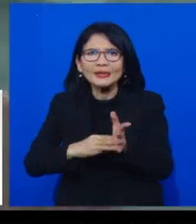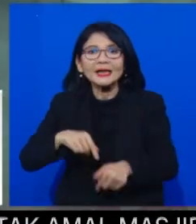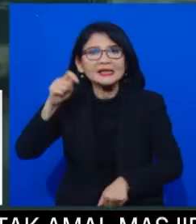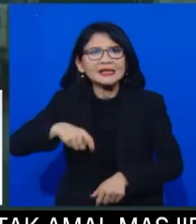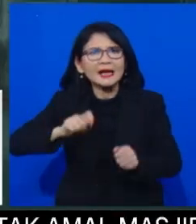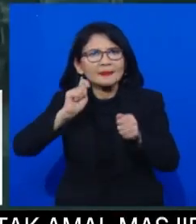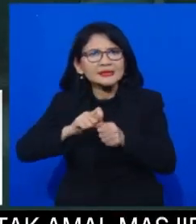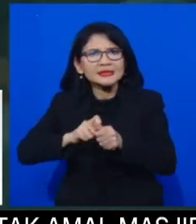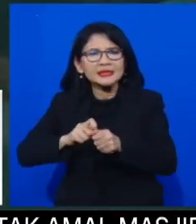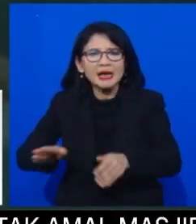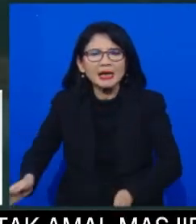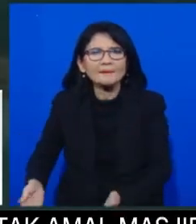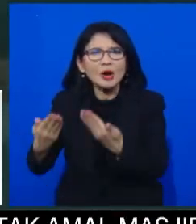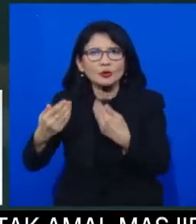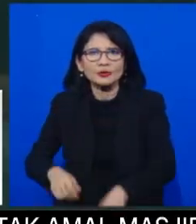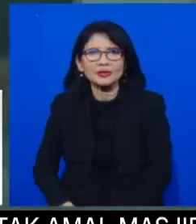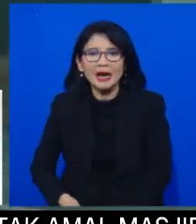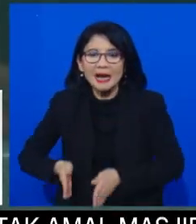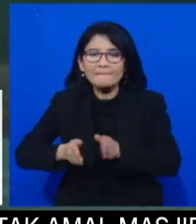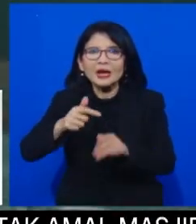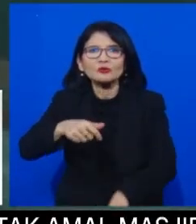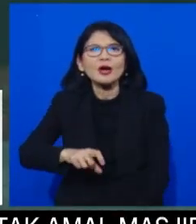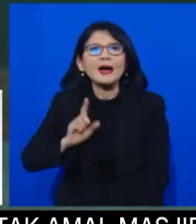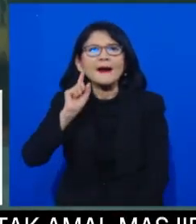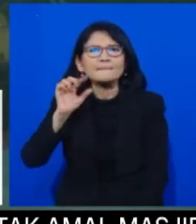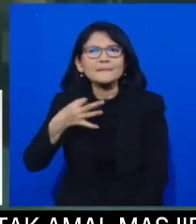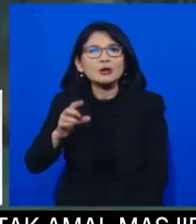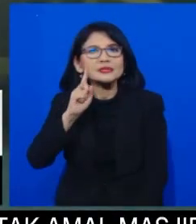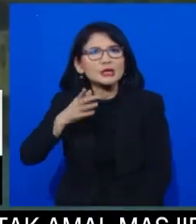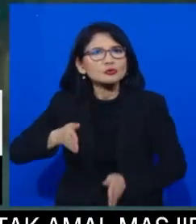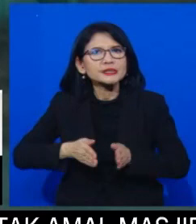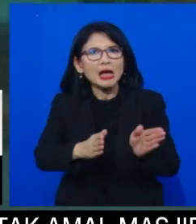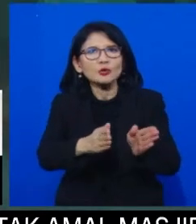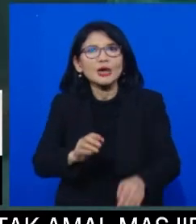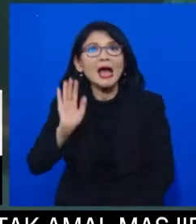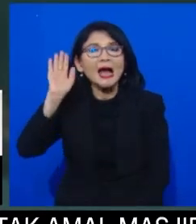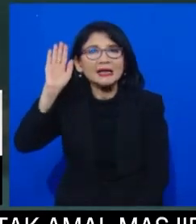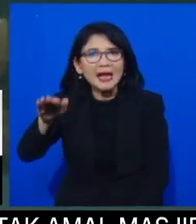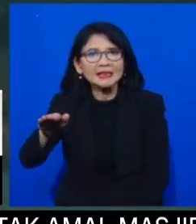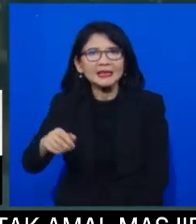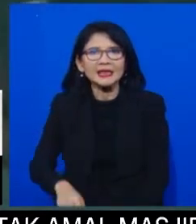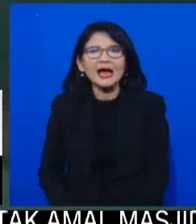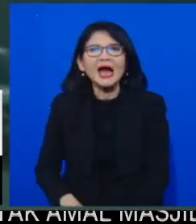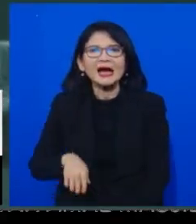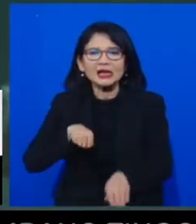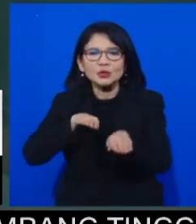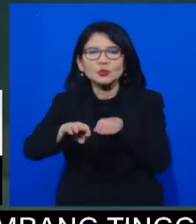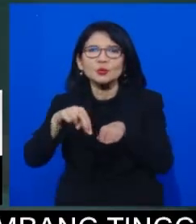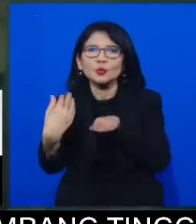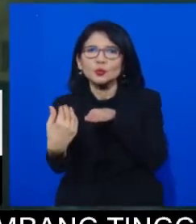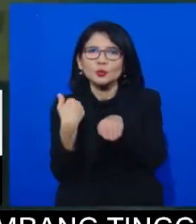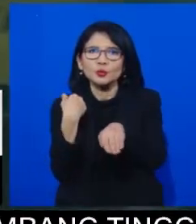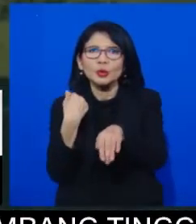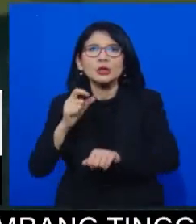dikerjakan pada bagian itu baru satu jalur yang tersedia Sehingga nantinya akan diberlakukan kontraflow sepanjang